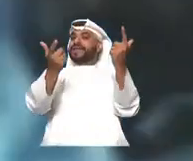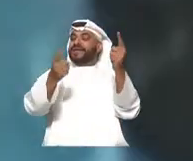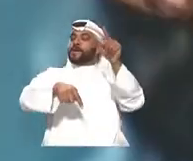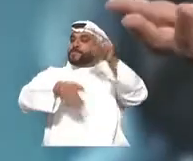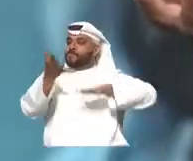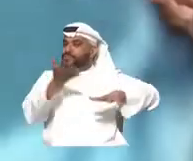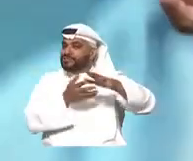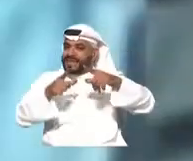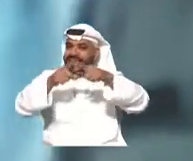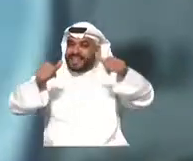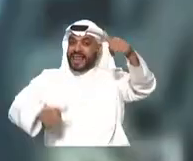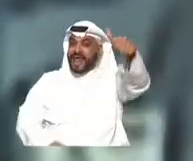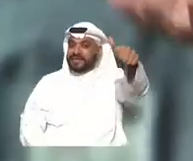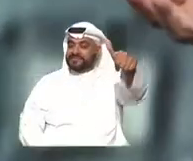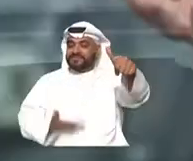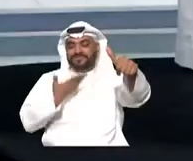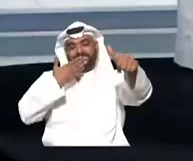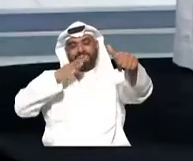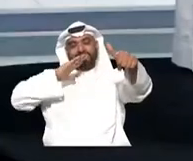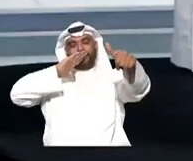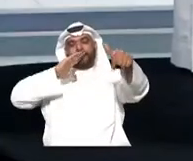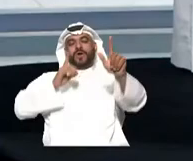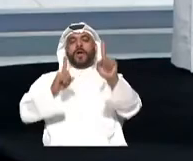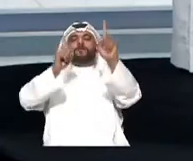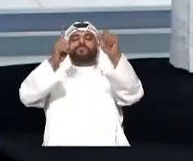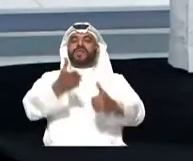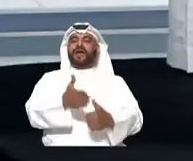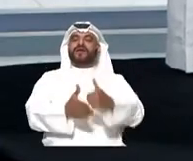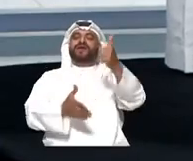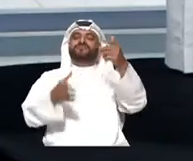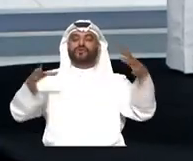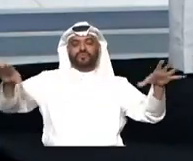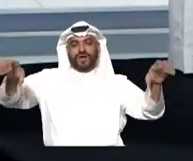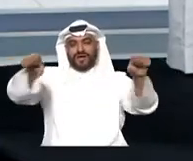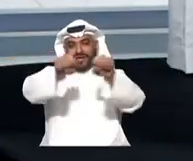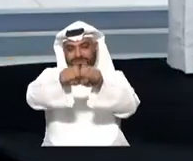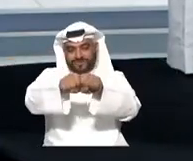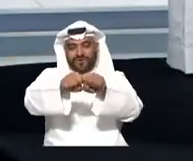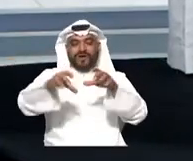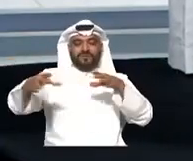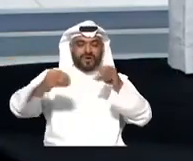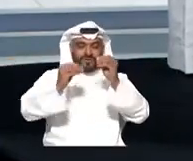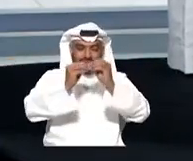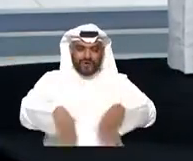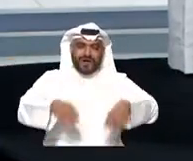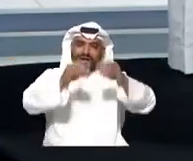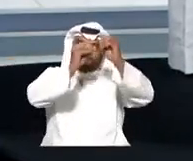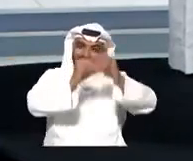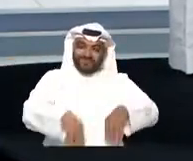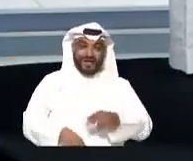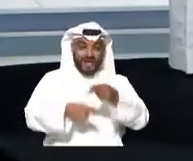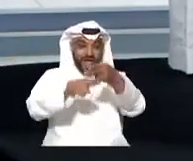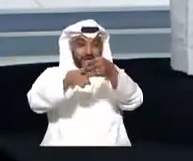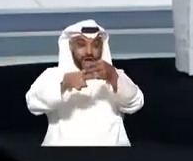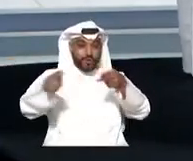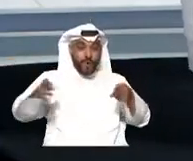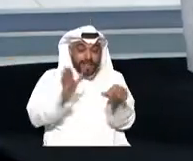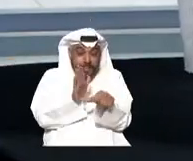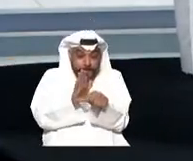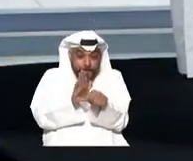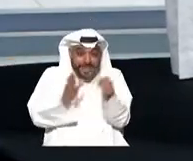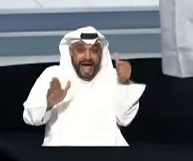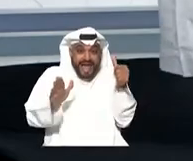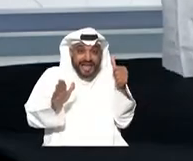الخلاف الخليجي ومصر في جانب، والأشقاء في قطر في جانب. لذلك الكويت من لحظة